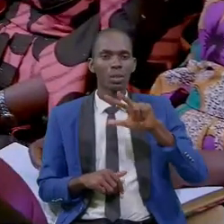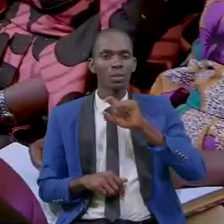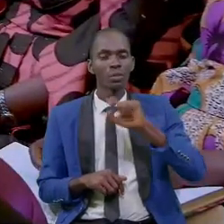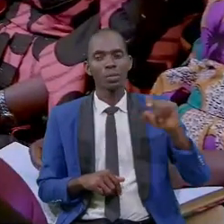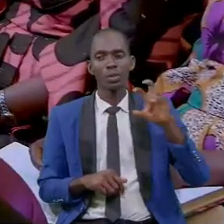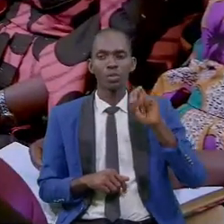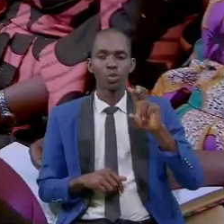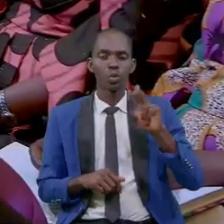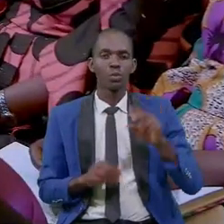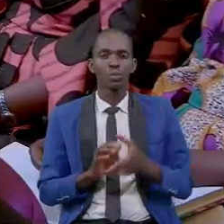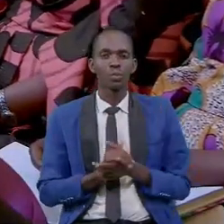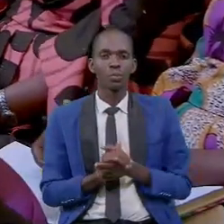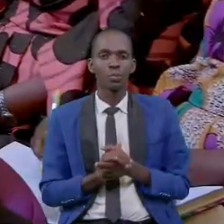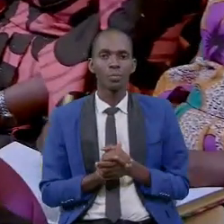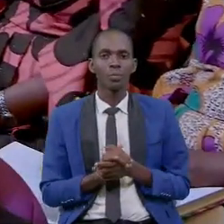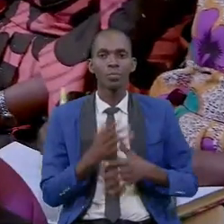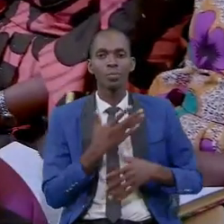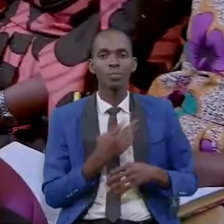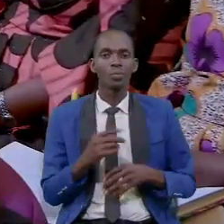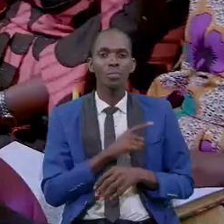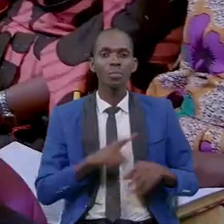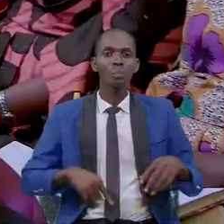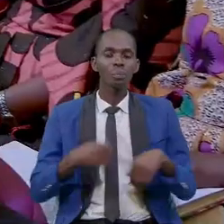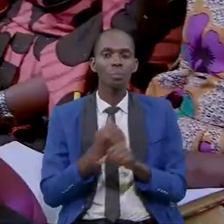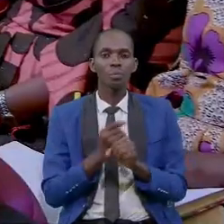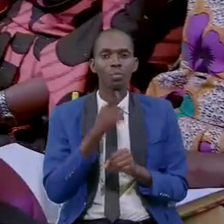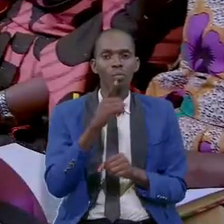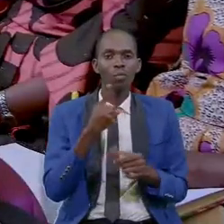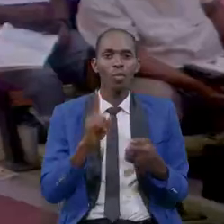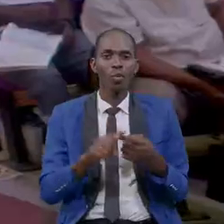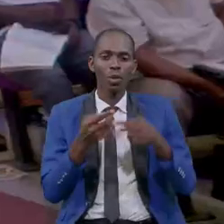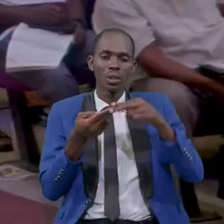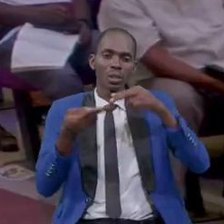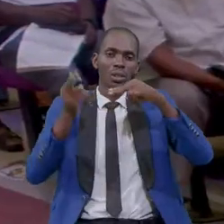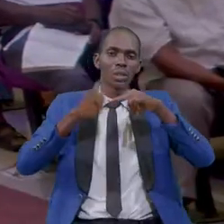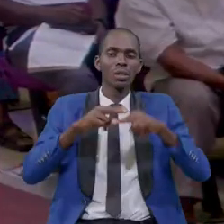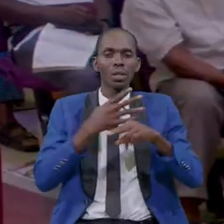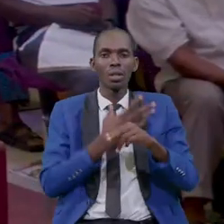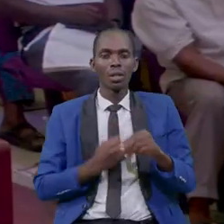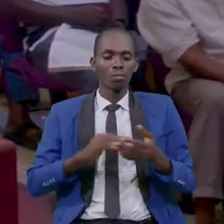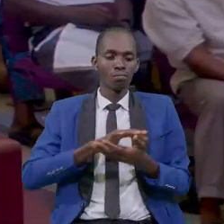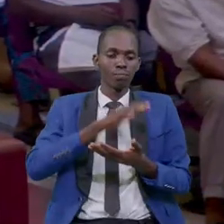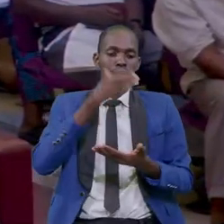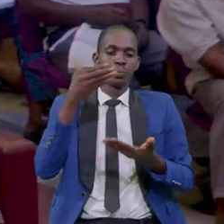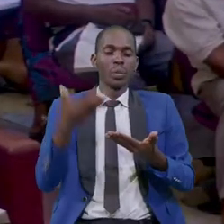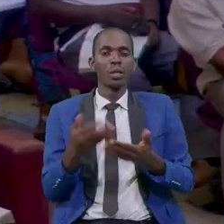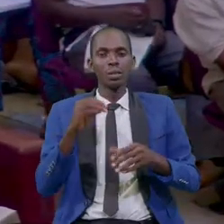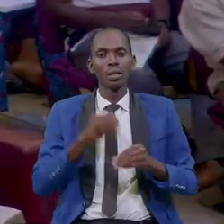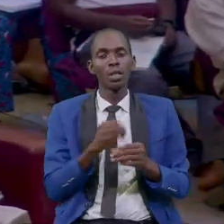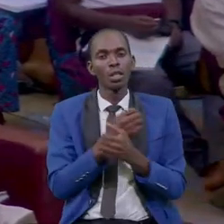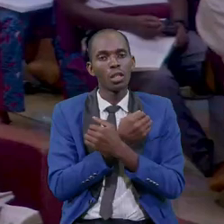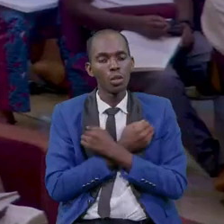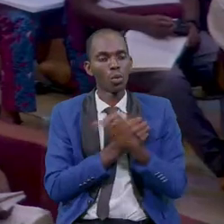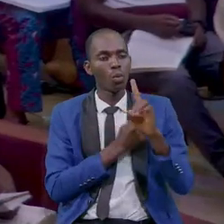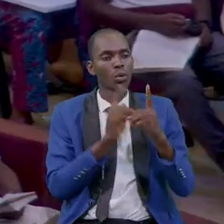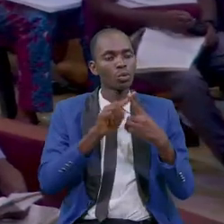1 Thessaloniciens 3, verset 12. Que le Seigneur augmente de plus en plus parmi